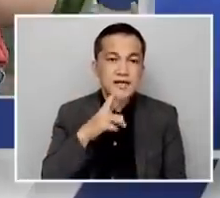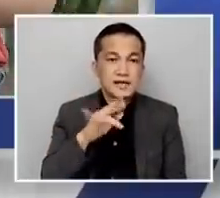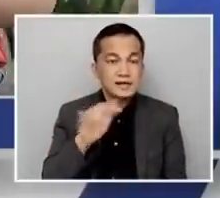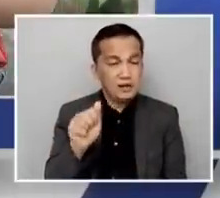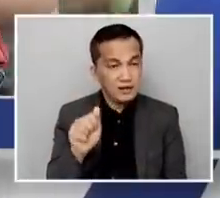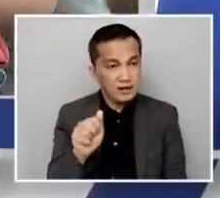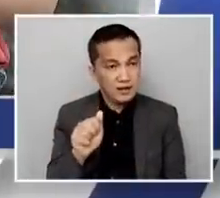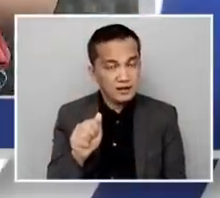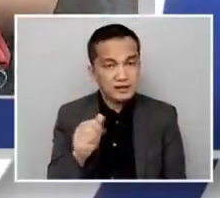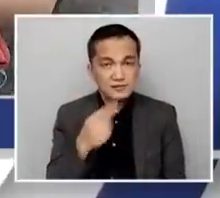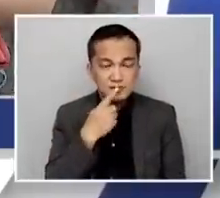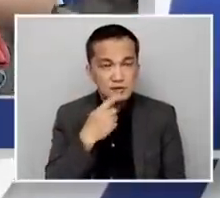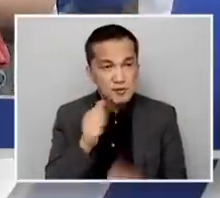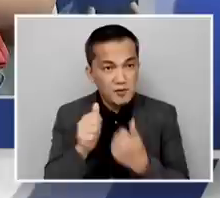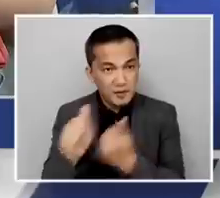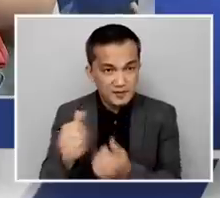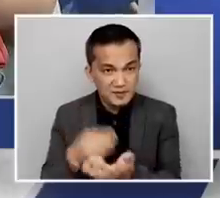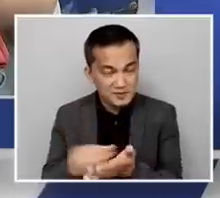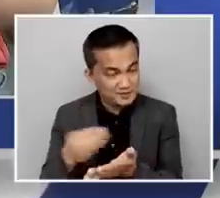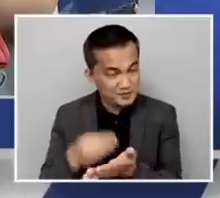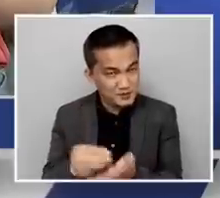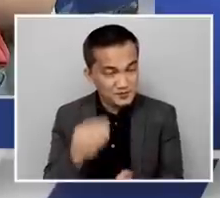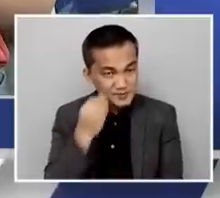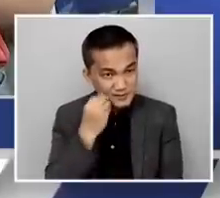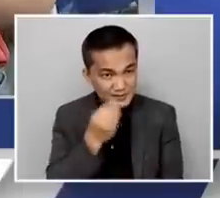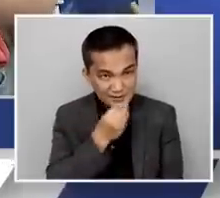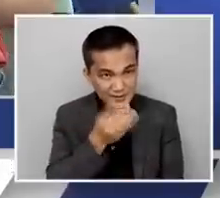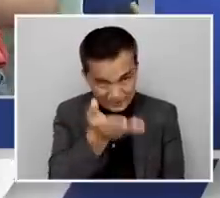humahabol pa rin ba na makabili ng mga bulaklak dyan?